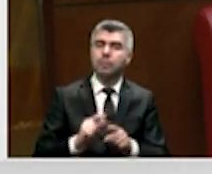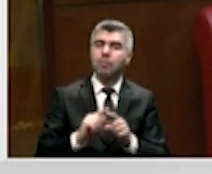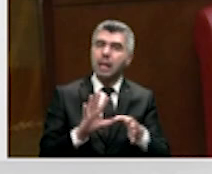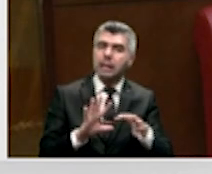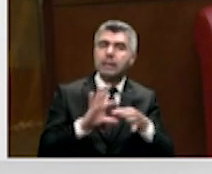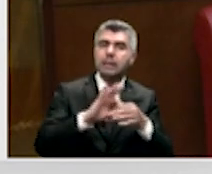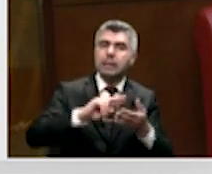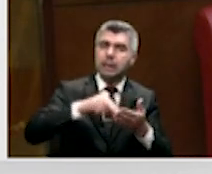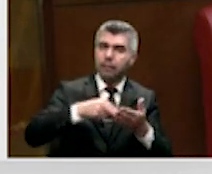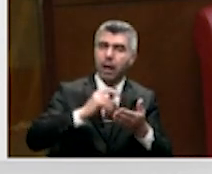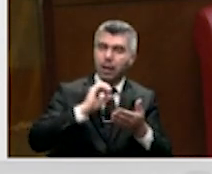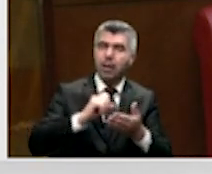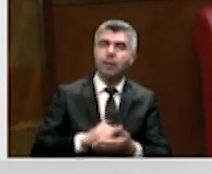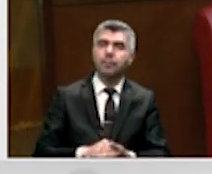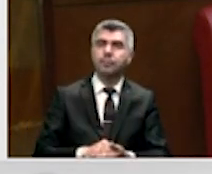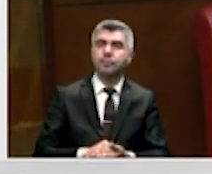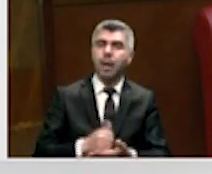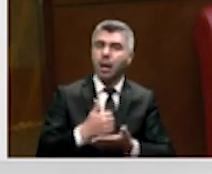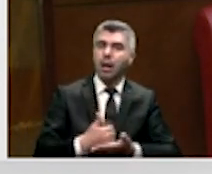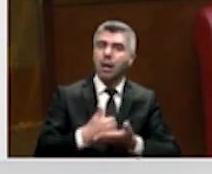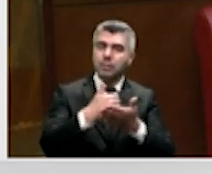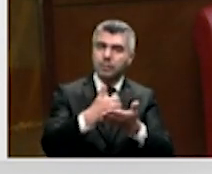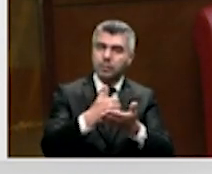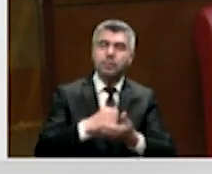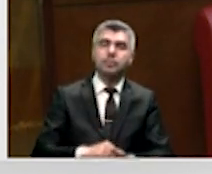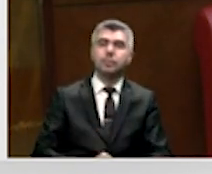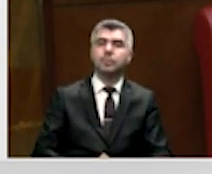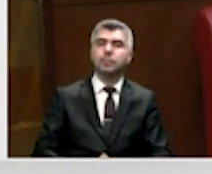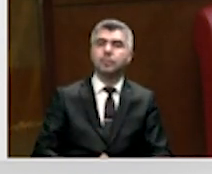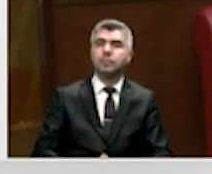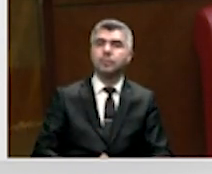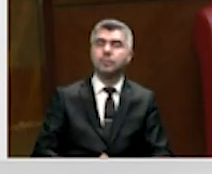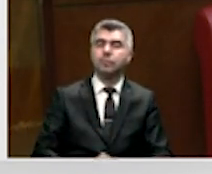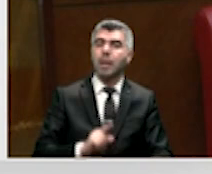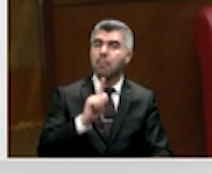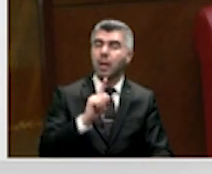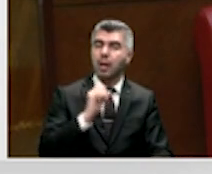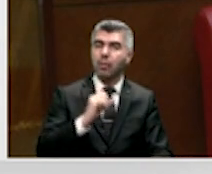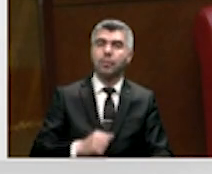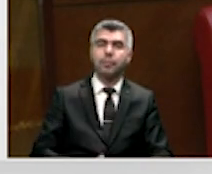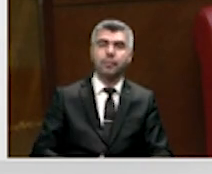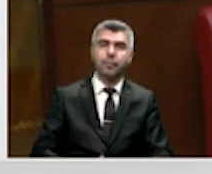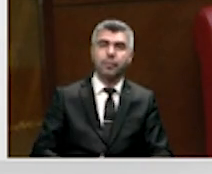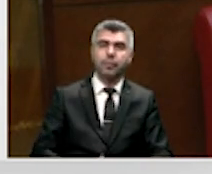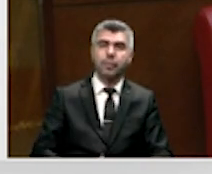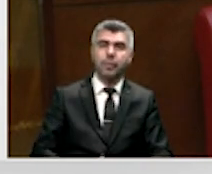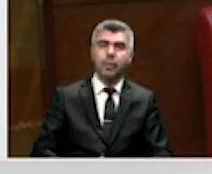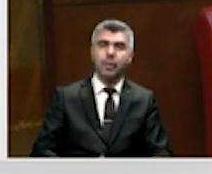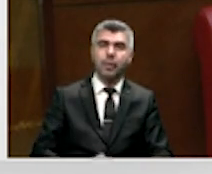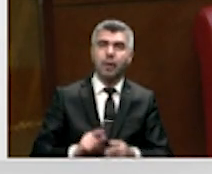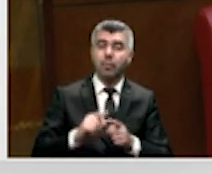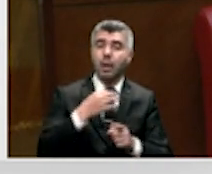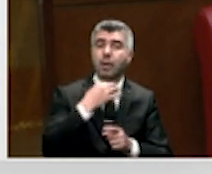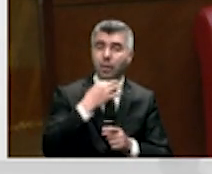الاتفاقيات او هاد الخدمات. اما فيما يخص انا اللي يمكن ناكد